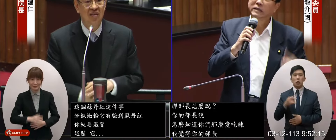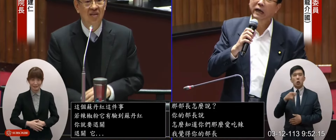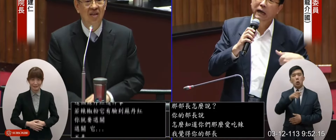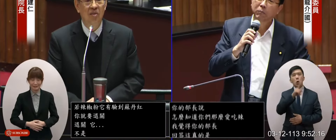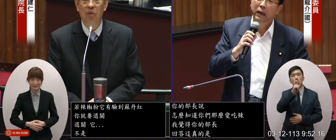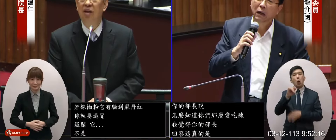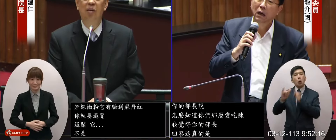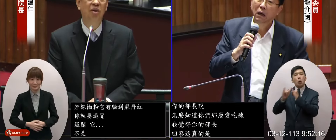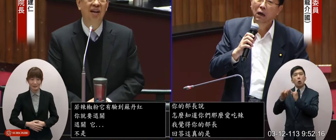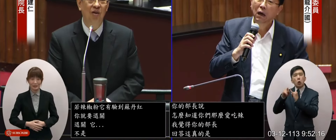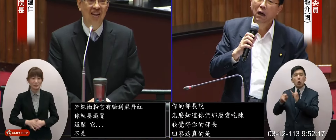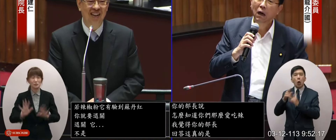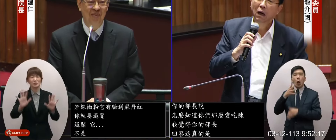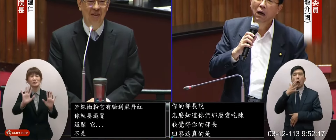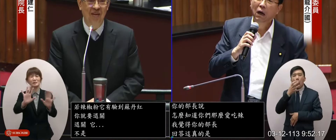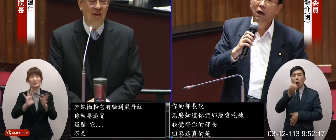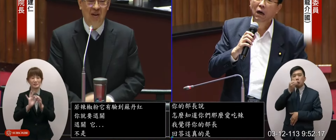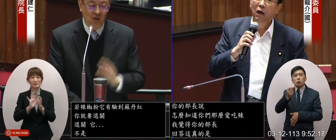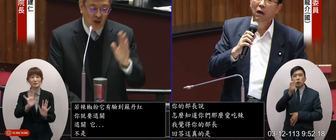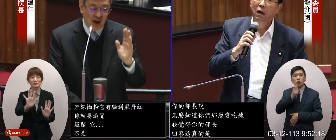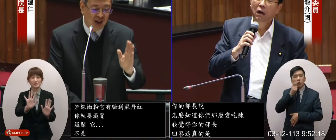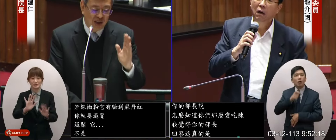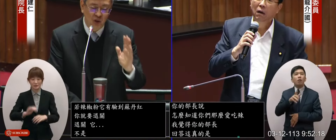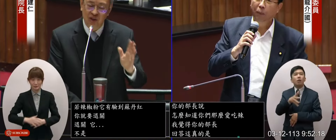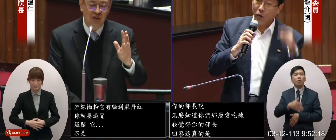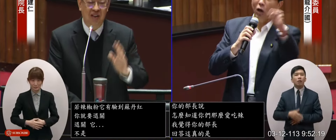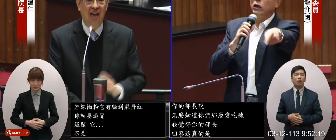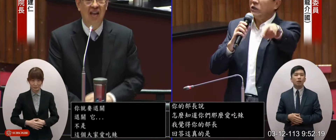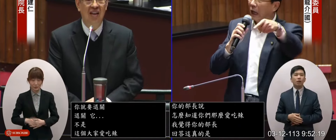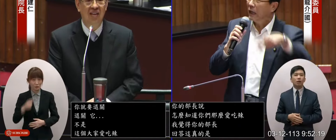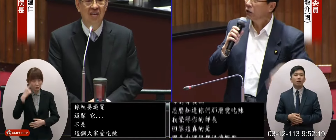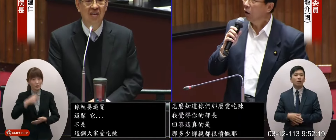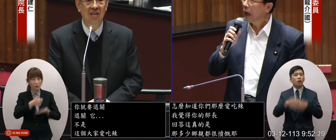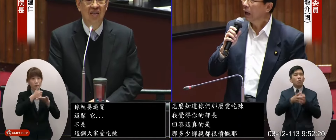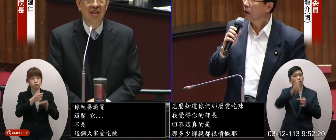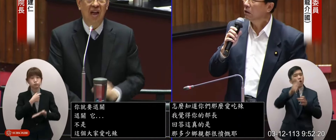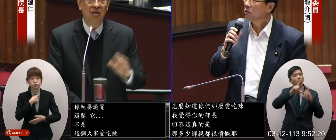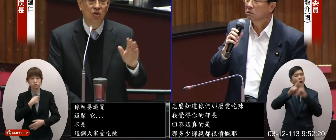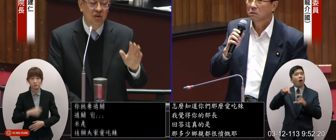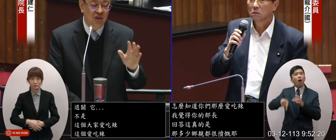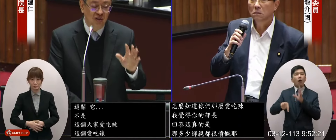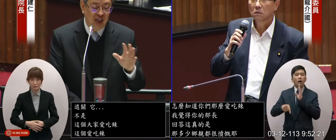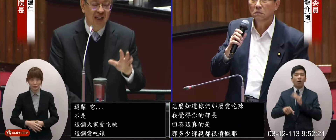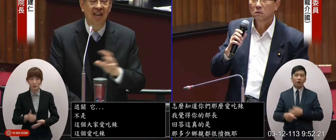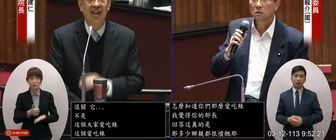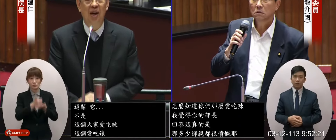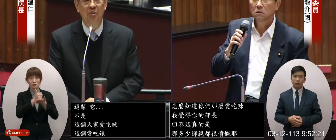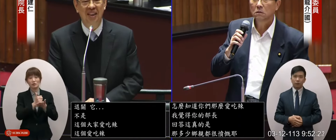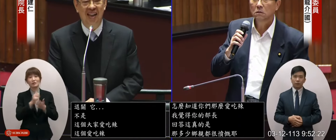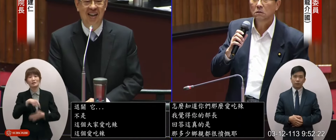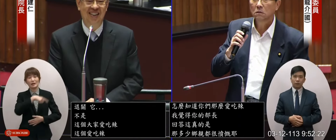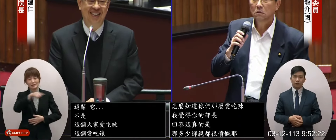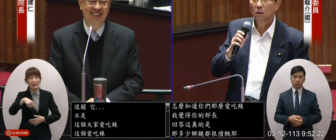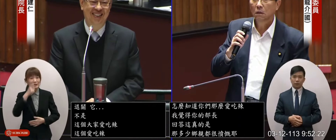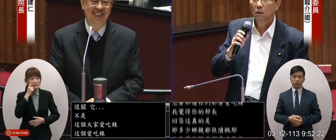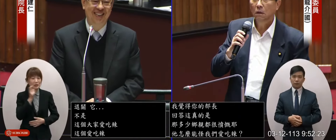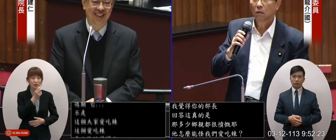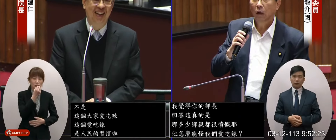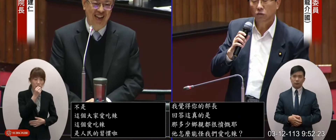怪阮爱食咸呢？ 无啦，无人怪啦，无人怪。我讲爱尊重大家。 部长就是安尼讲啊。 爱尊重大家的口味